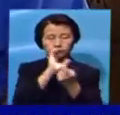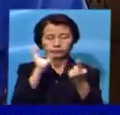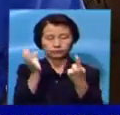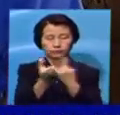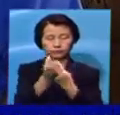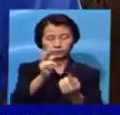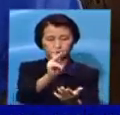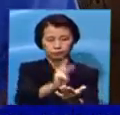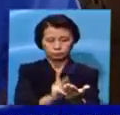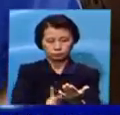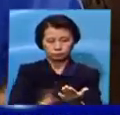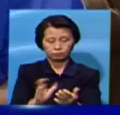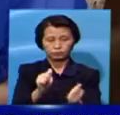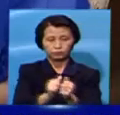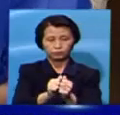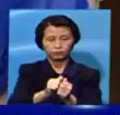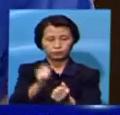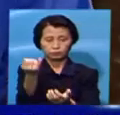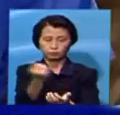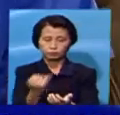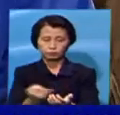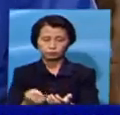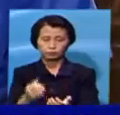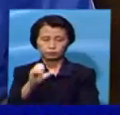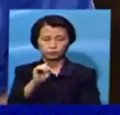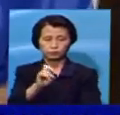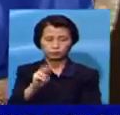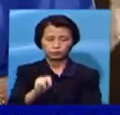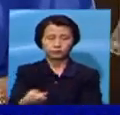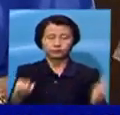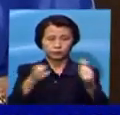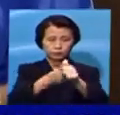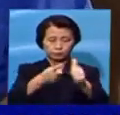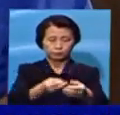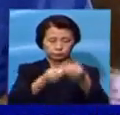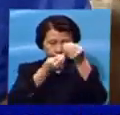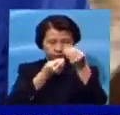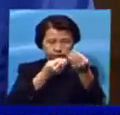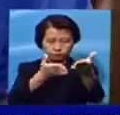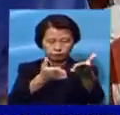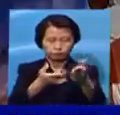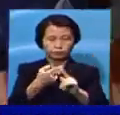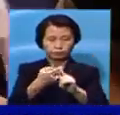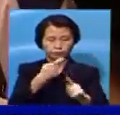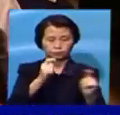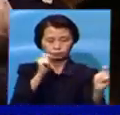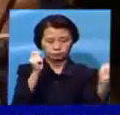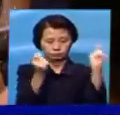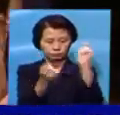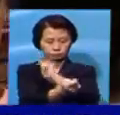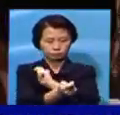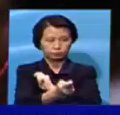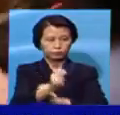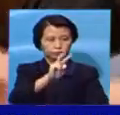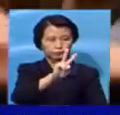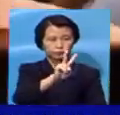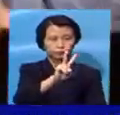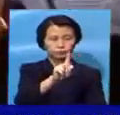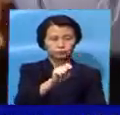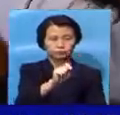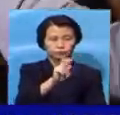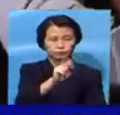karyawan dan juga penggiat seni baik pengumuman pertama beliau adalah hasil daripada wacana transformasi nasional 2050 atau